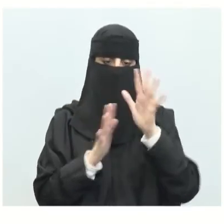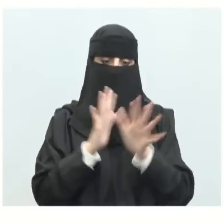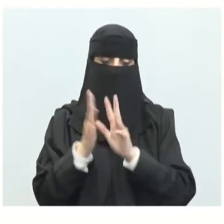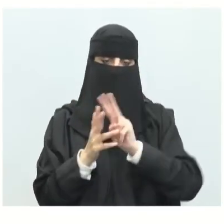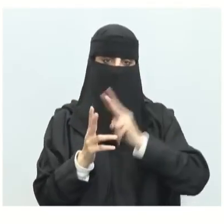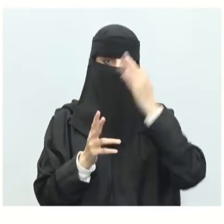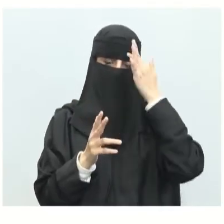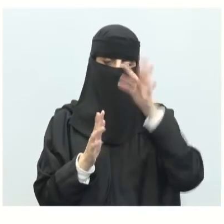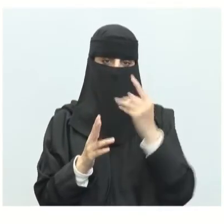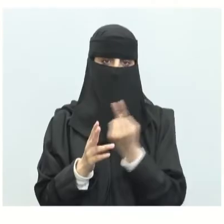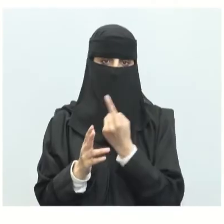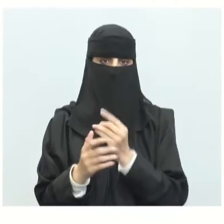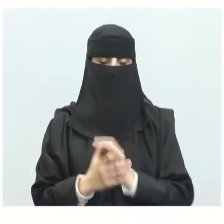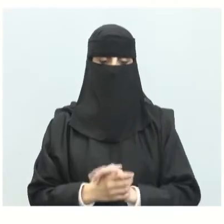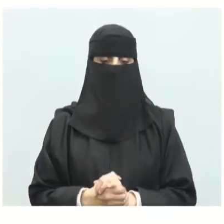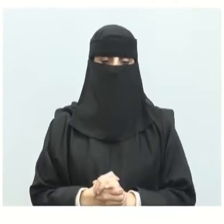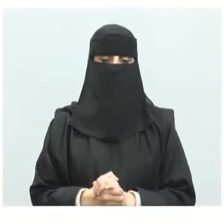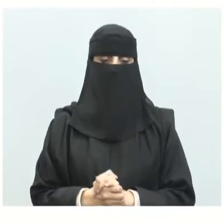مناسبه لك